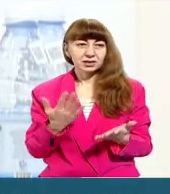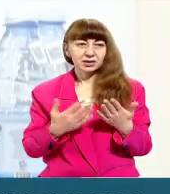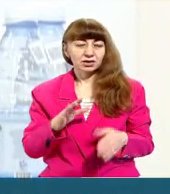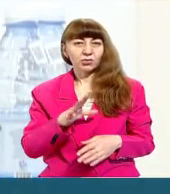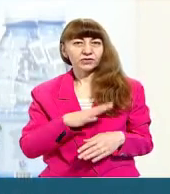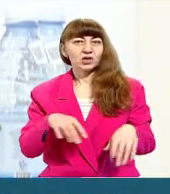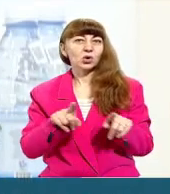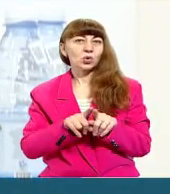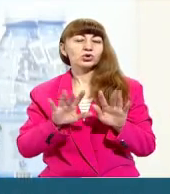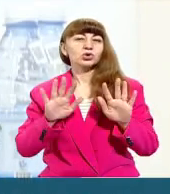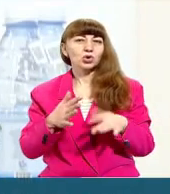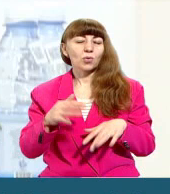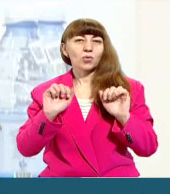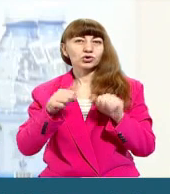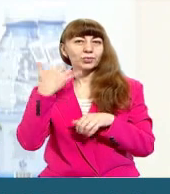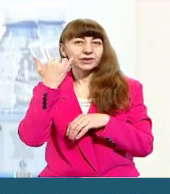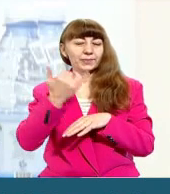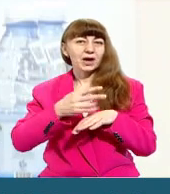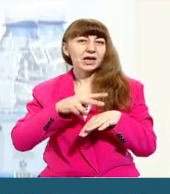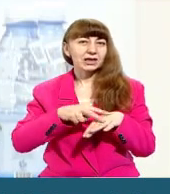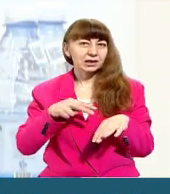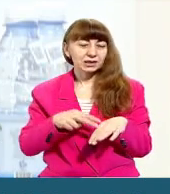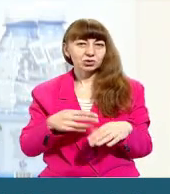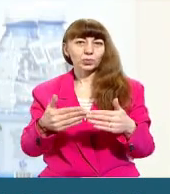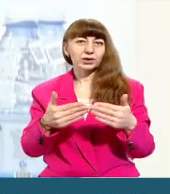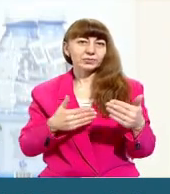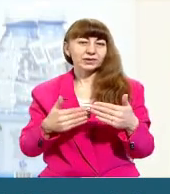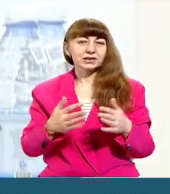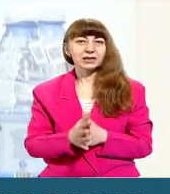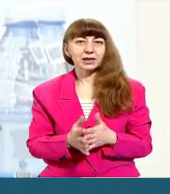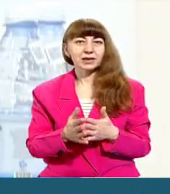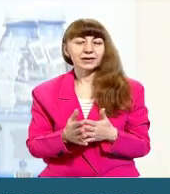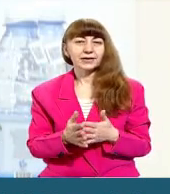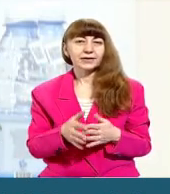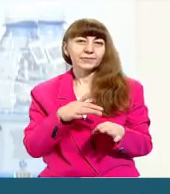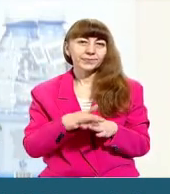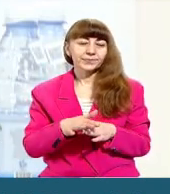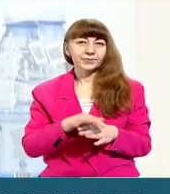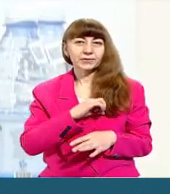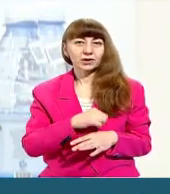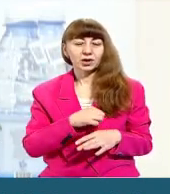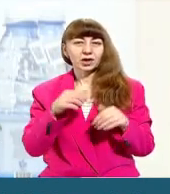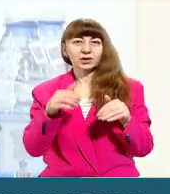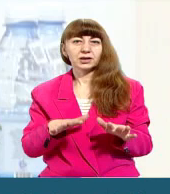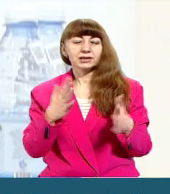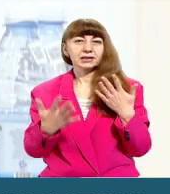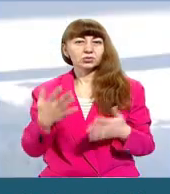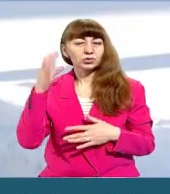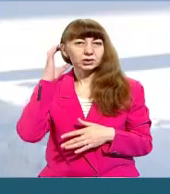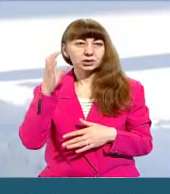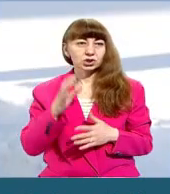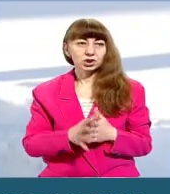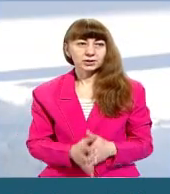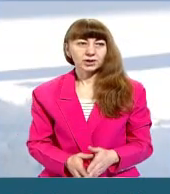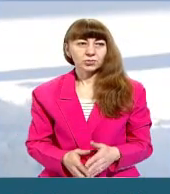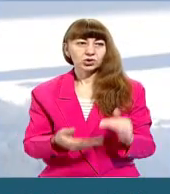Ең алдымен ескерту жасап, тыңдамаған жағдайда заңдық шараларды қолданыңыздар. Эвакуатор шақырып, айыппұл салыңыздар.